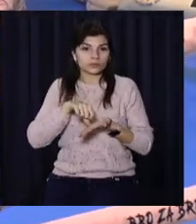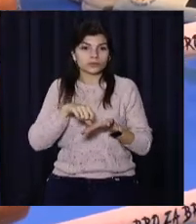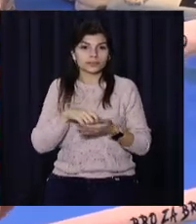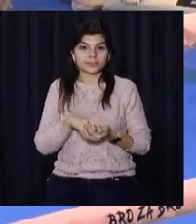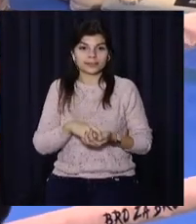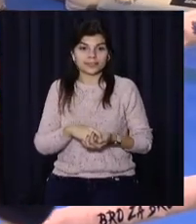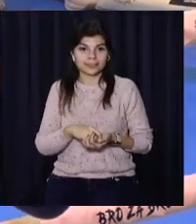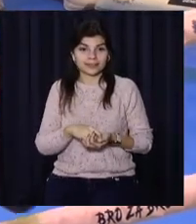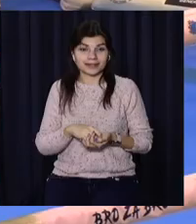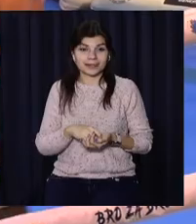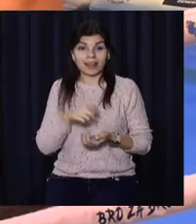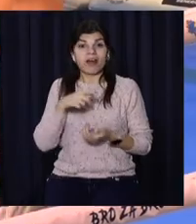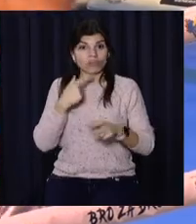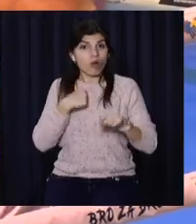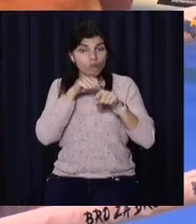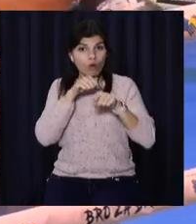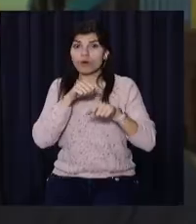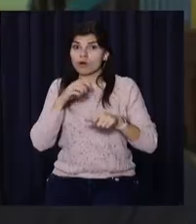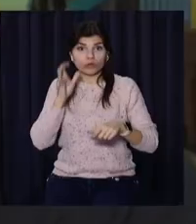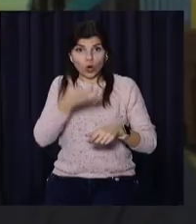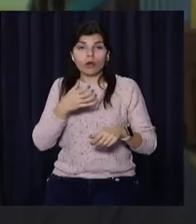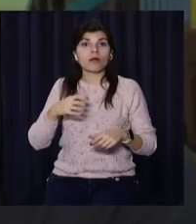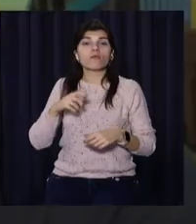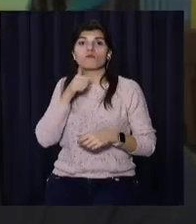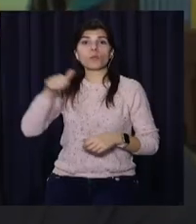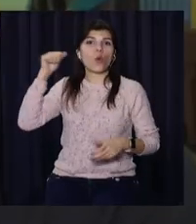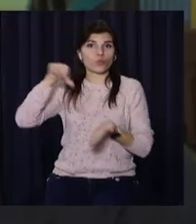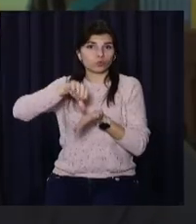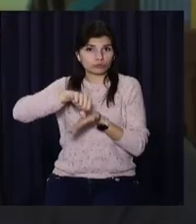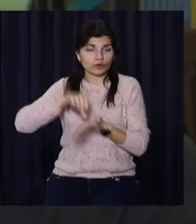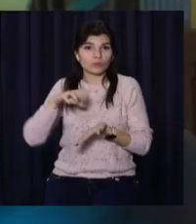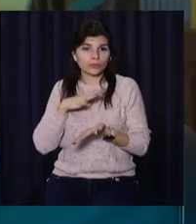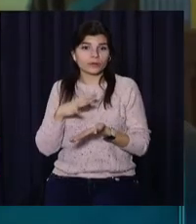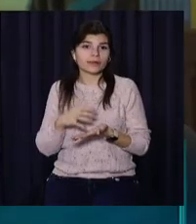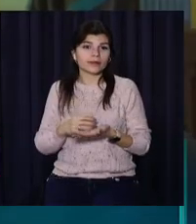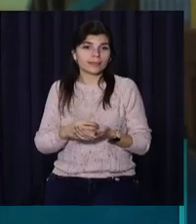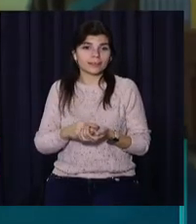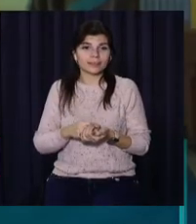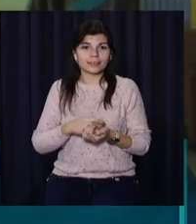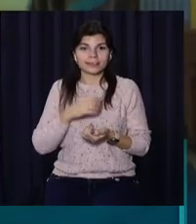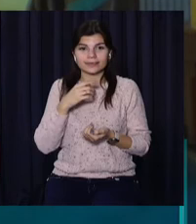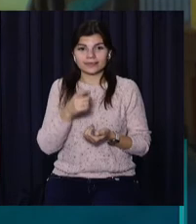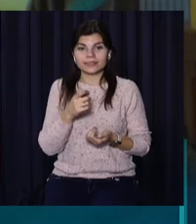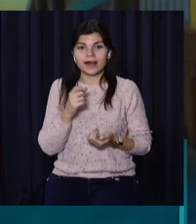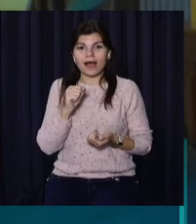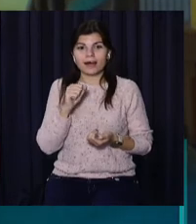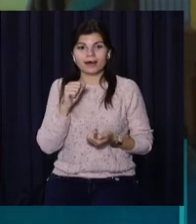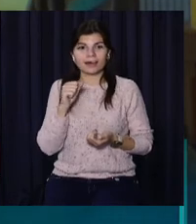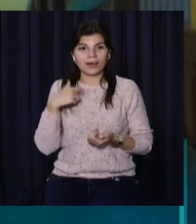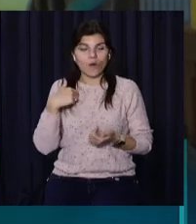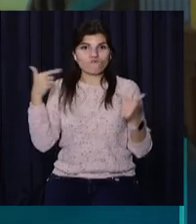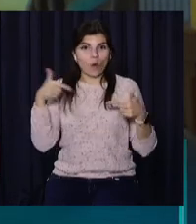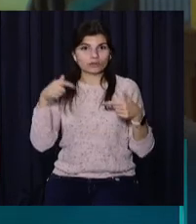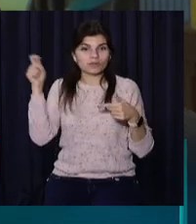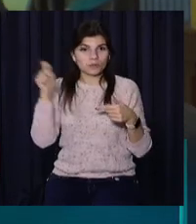року у Японії Фазлідін Гаїбназаров. У вас дуже сильні боксери в мировому рівні.